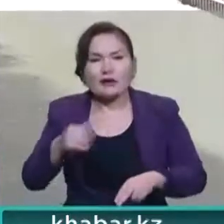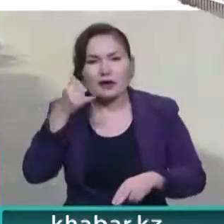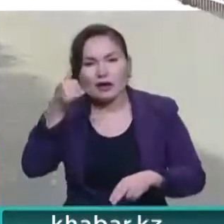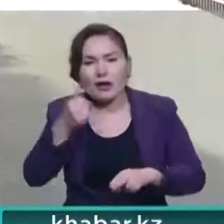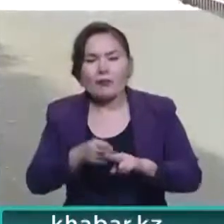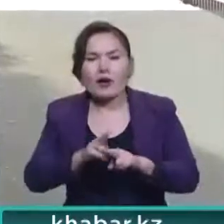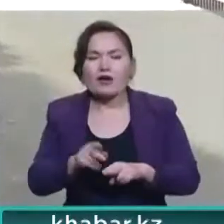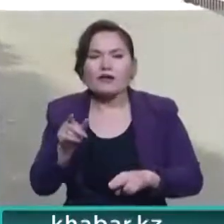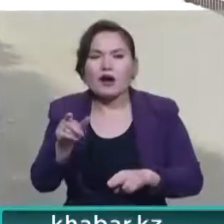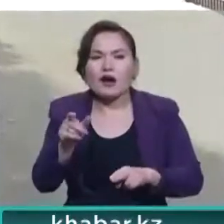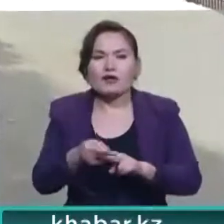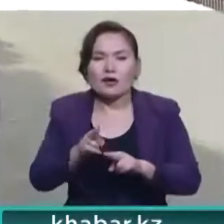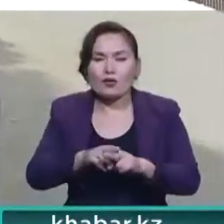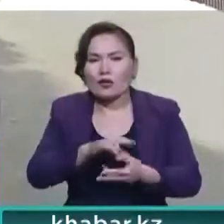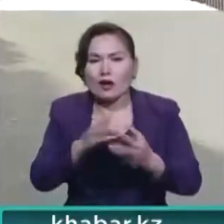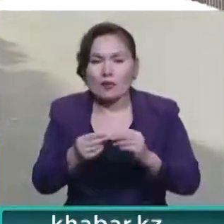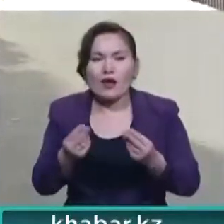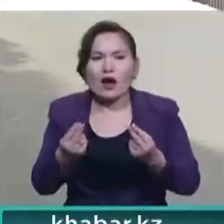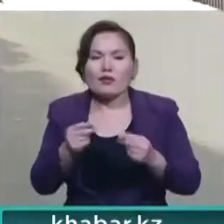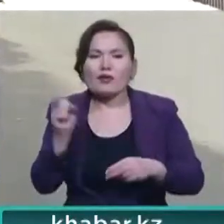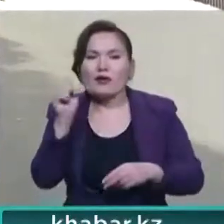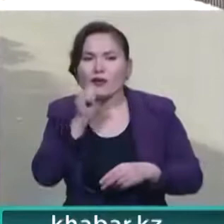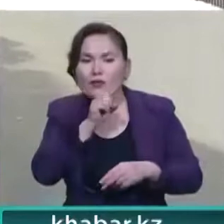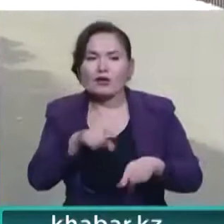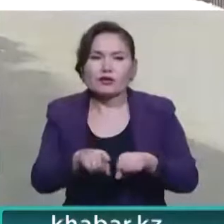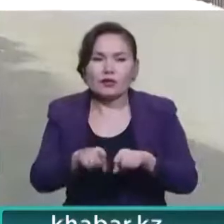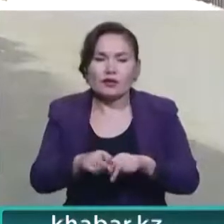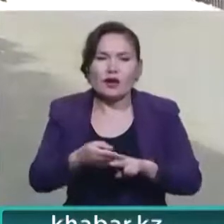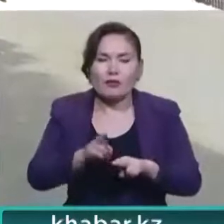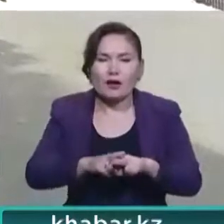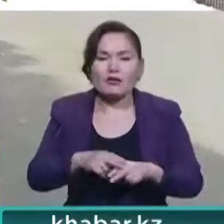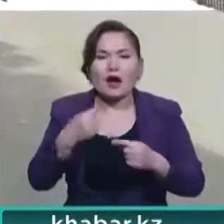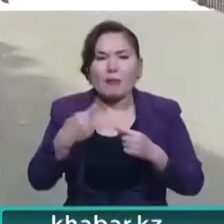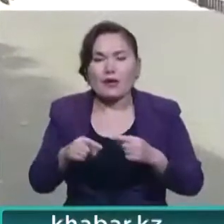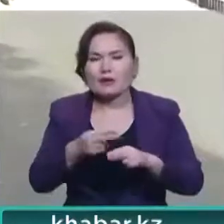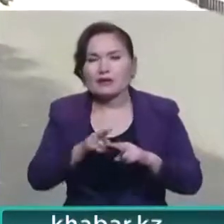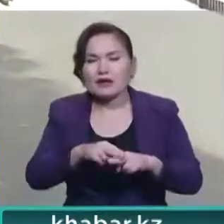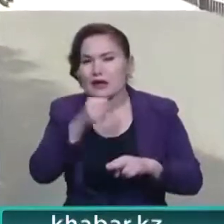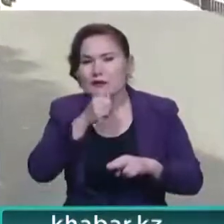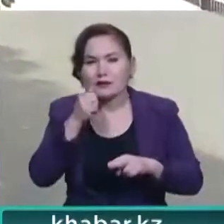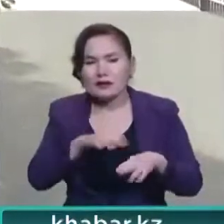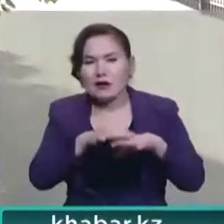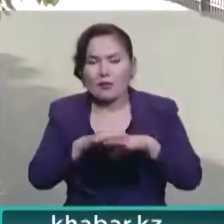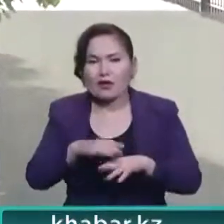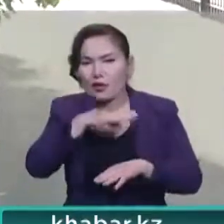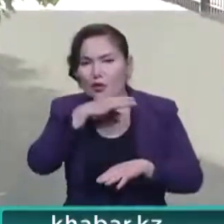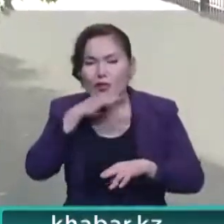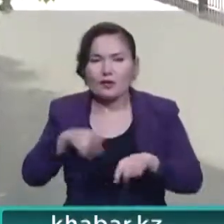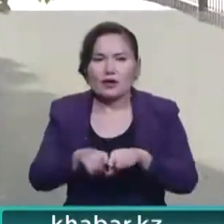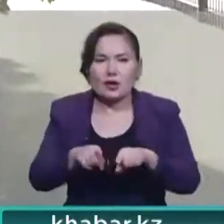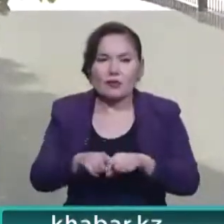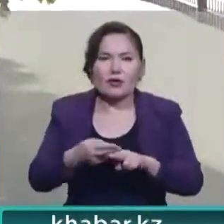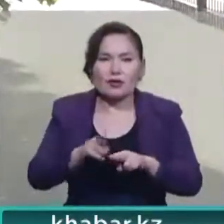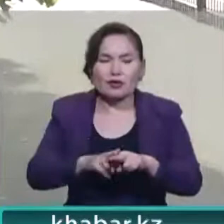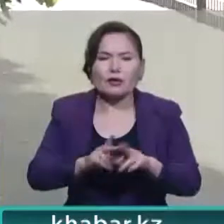есепшотқа әлдегімнің шабуыл жасап жатқанын жөнінде жалған ақпарат береді. Сөйтіп ақшаны басқа шотқа аударуға кеңес береді. Олар құйтырқы әрекетін осы сәтте